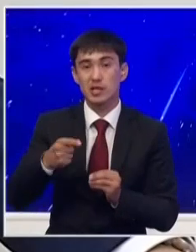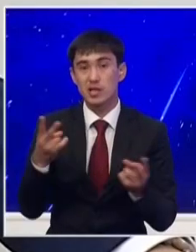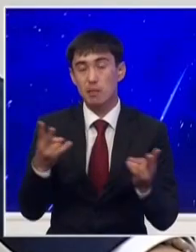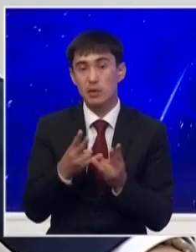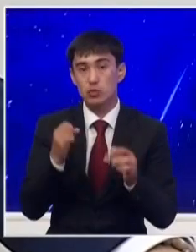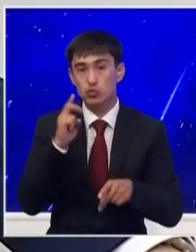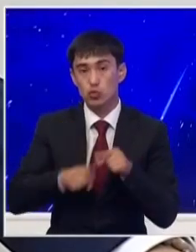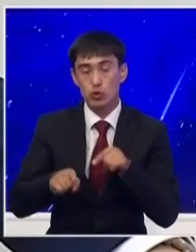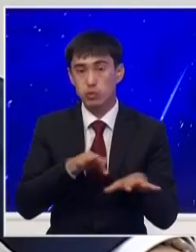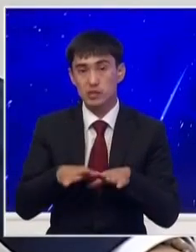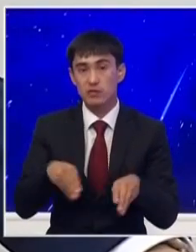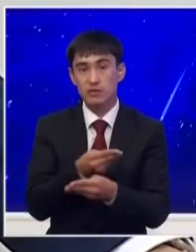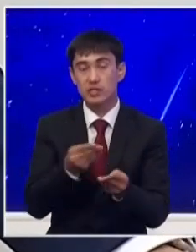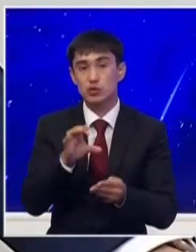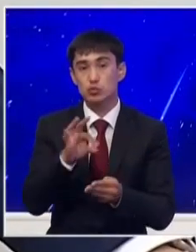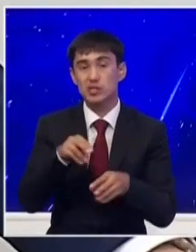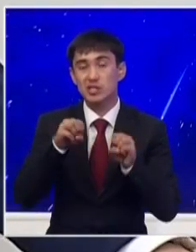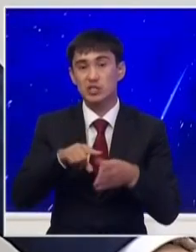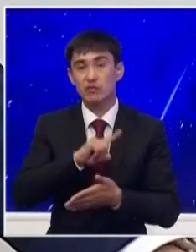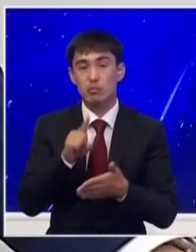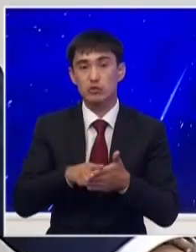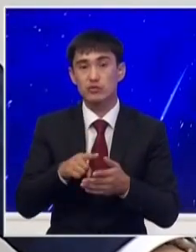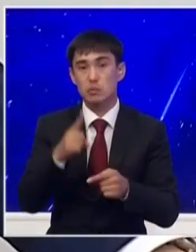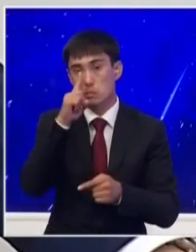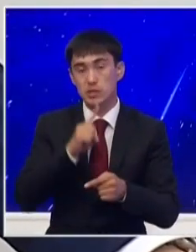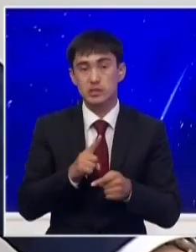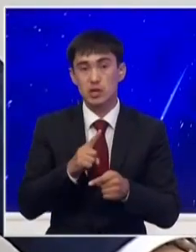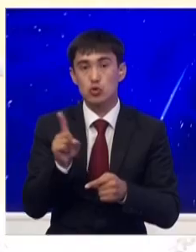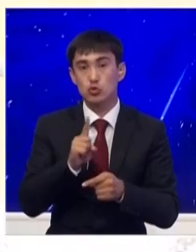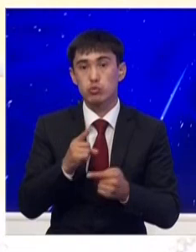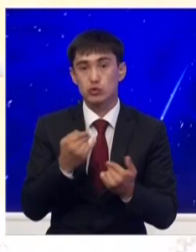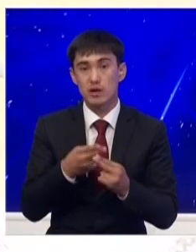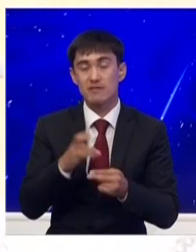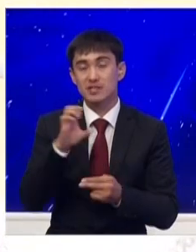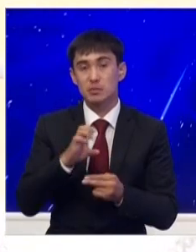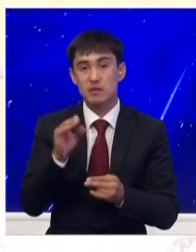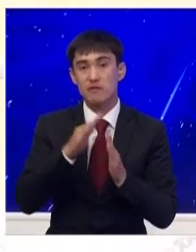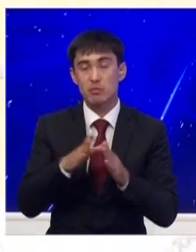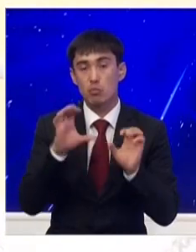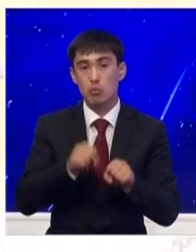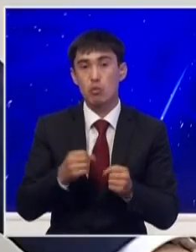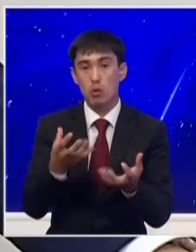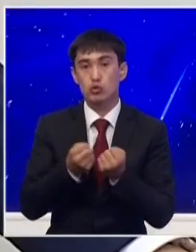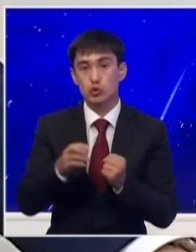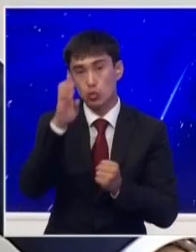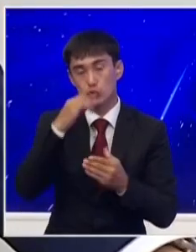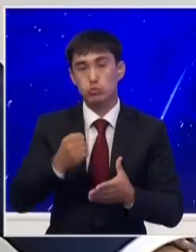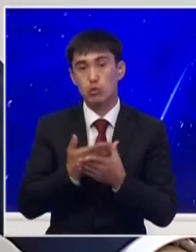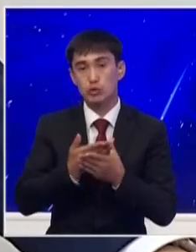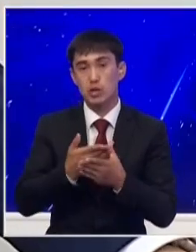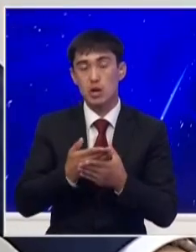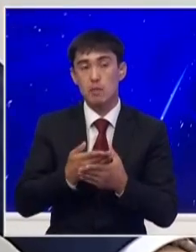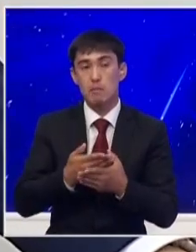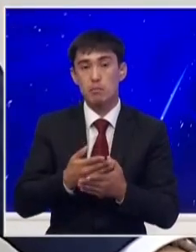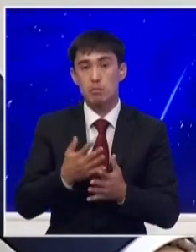Необходимо ускорить процесс выдачи субсидий и решить этот вопрос в течение месяца, чтобы уже в этом сентябре фермер мог получить государственную помощь. Подождите